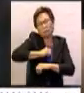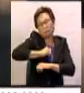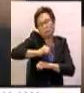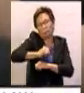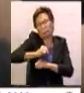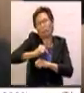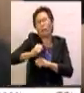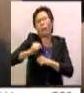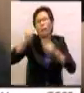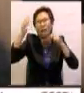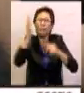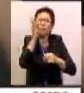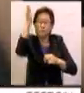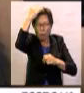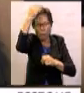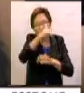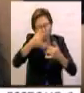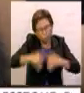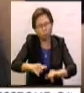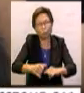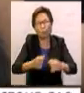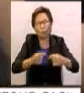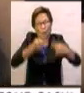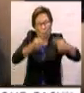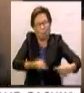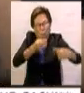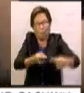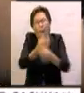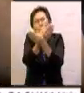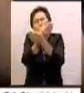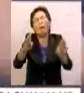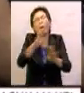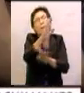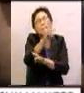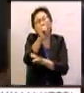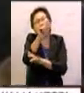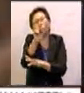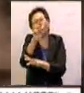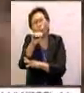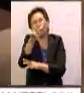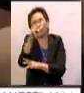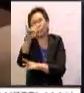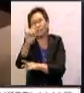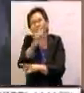Trump selain meneruskan perjuangan untuk membebaskan Baitul Maqdis dan rakyat Palestin.